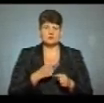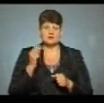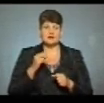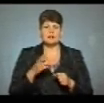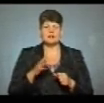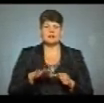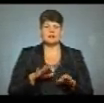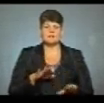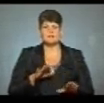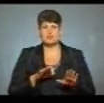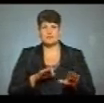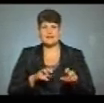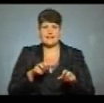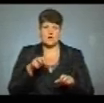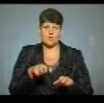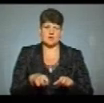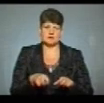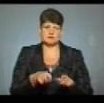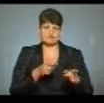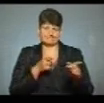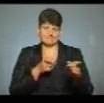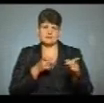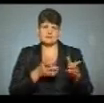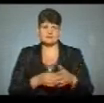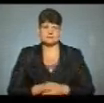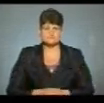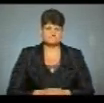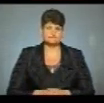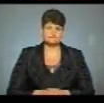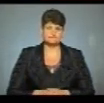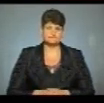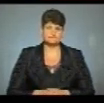вперед, на коліна, цілимося.